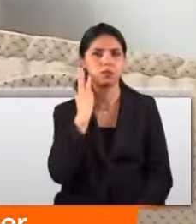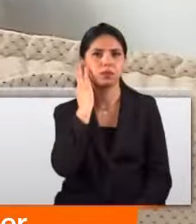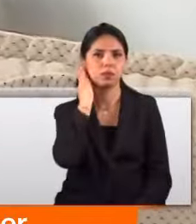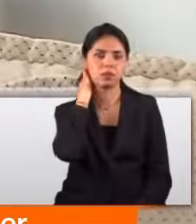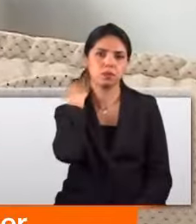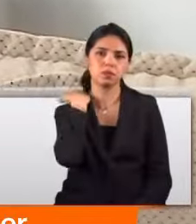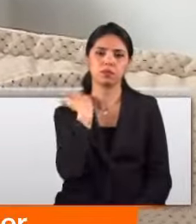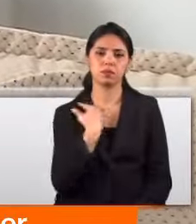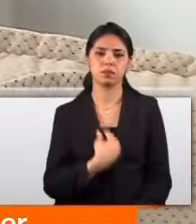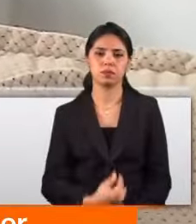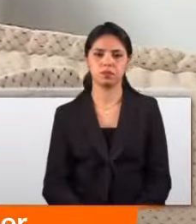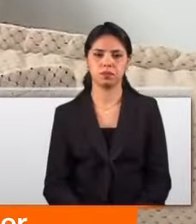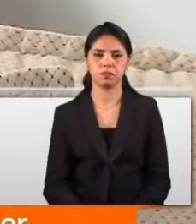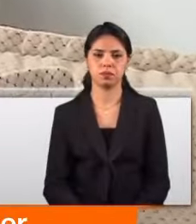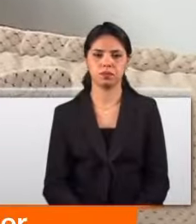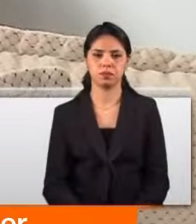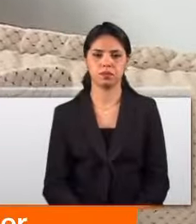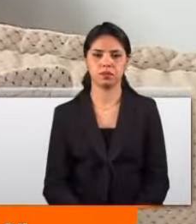patron istediği yere